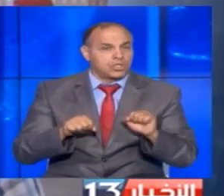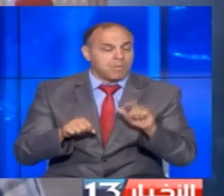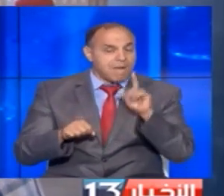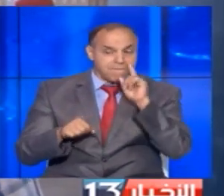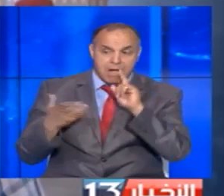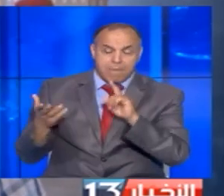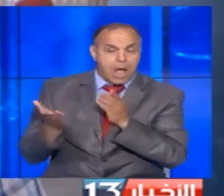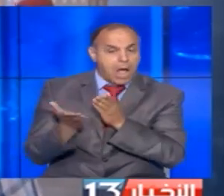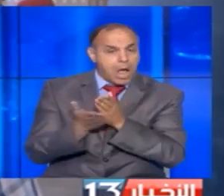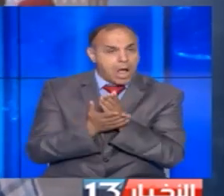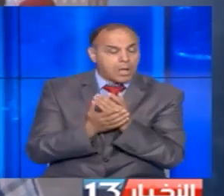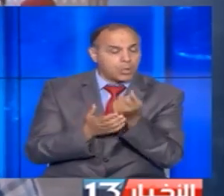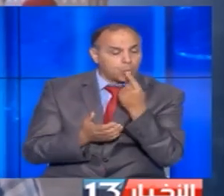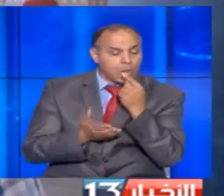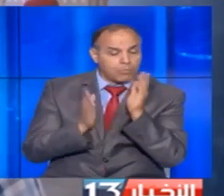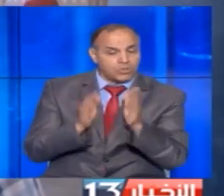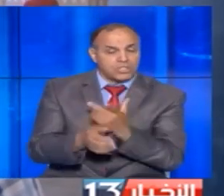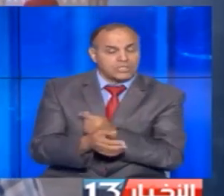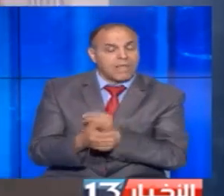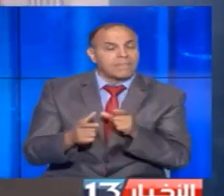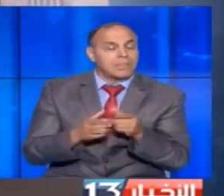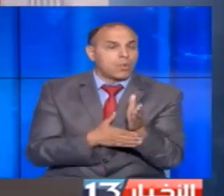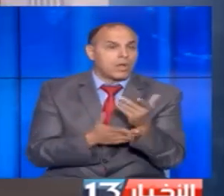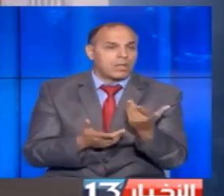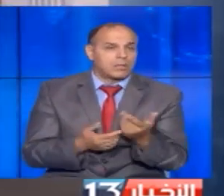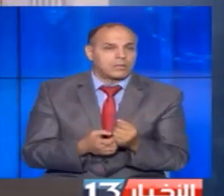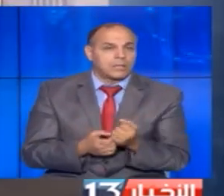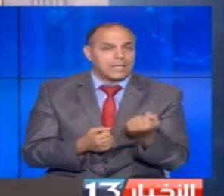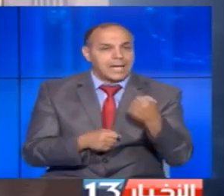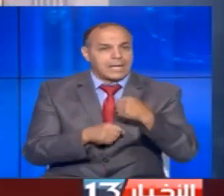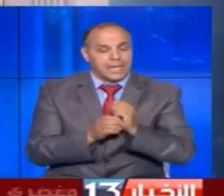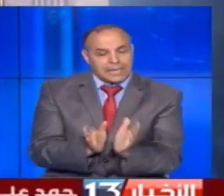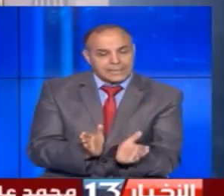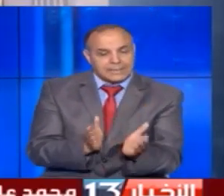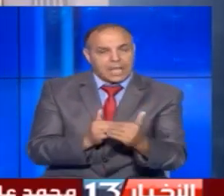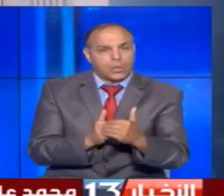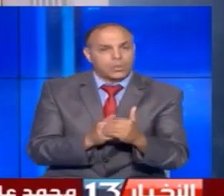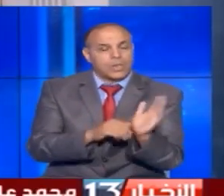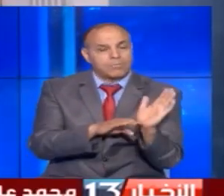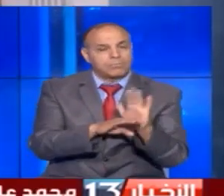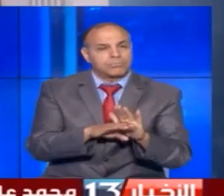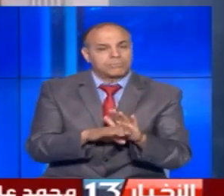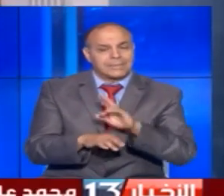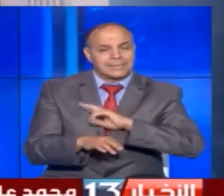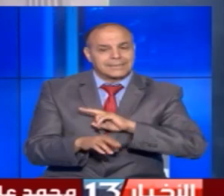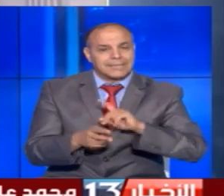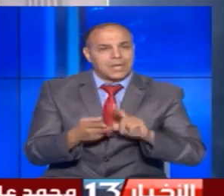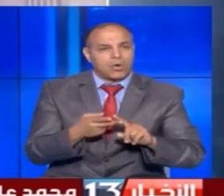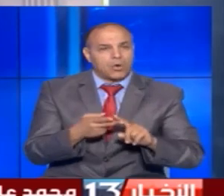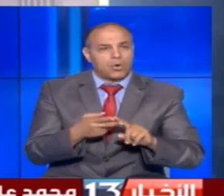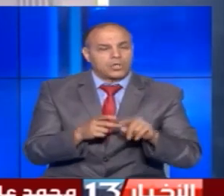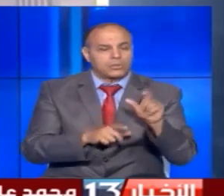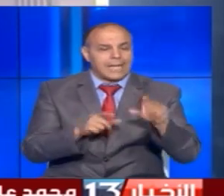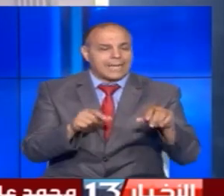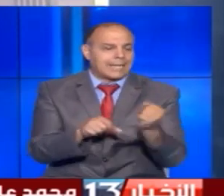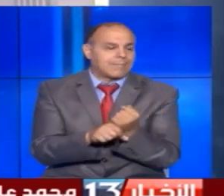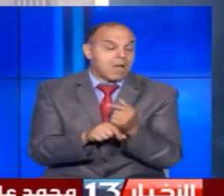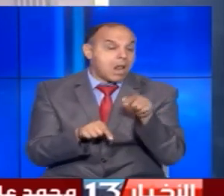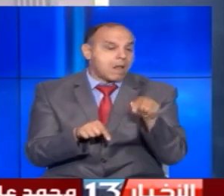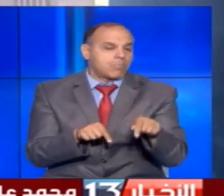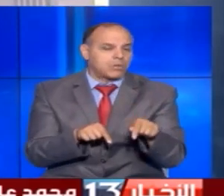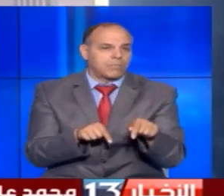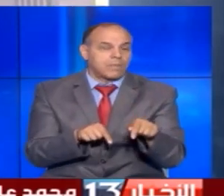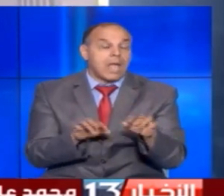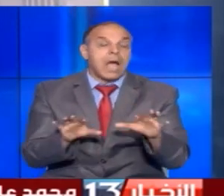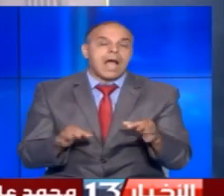من حقها في التداول في المستشفيات العموميه احداث صندوق للتامين على فقدان مواطن الشهر هذا هو